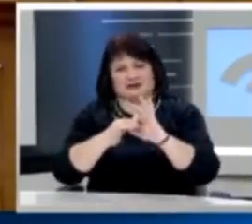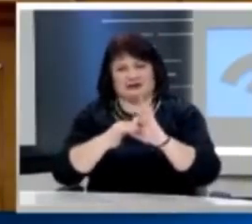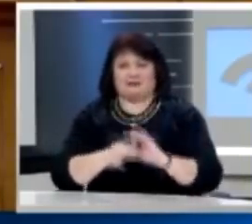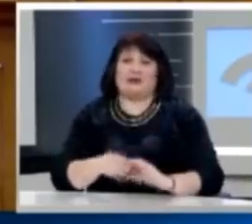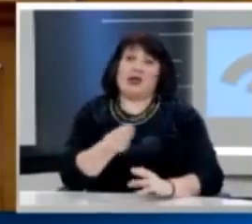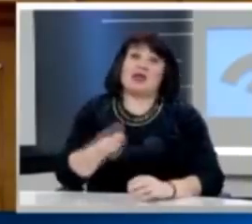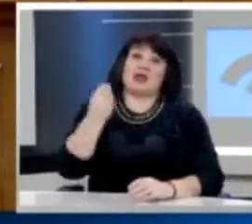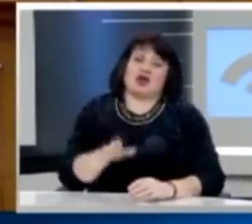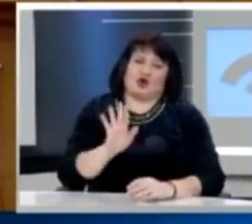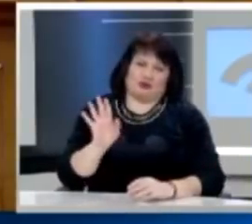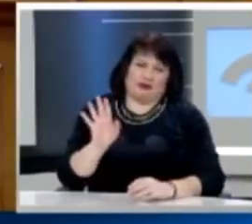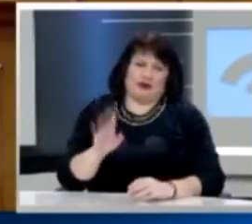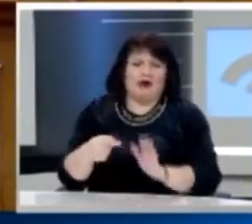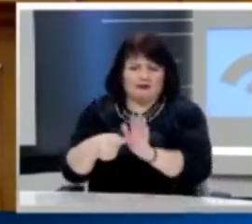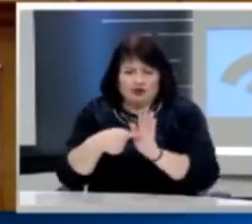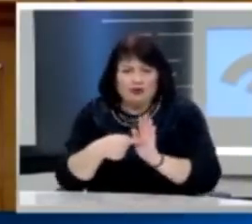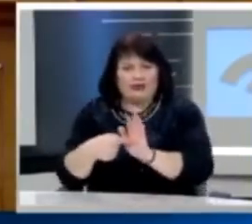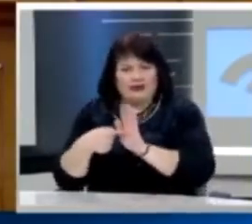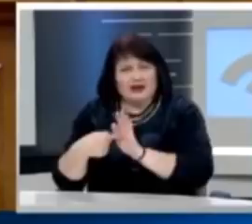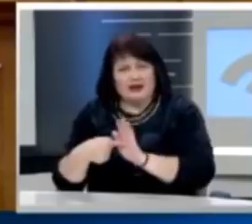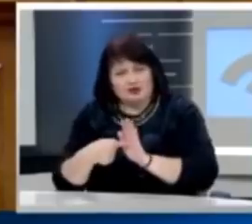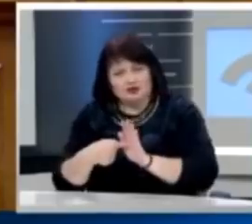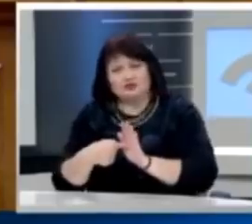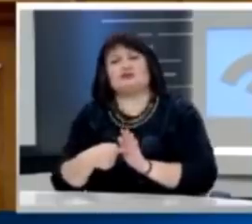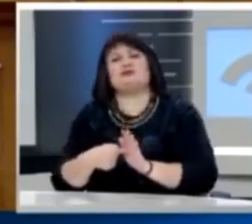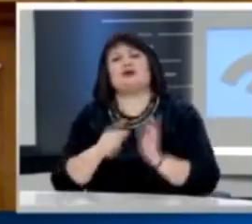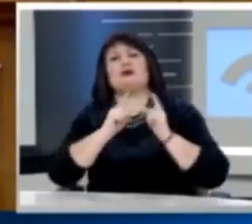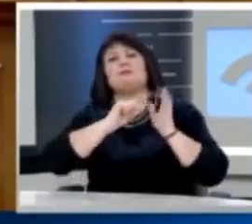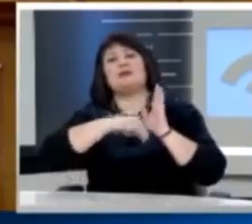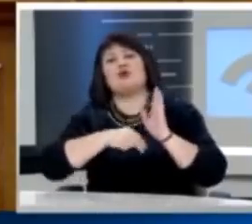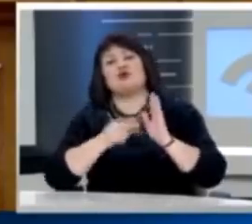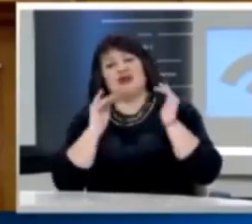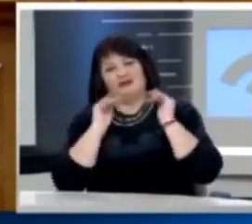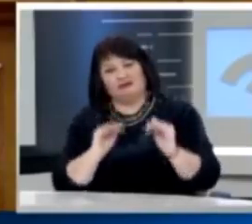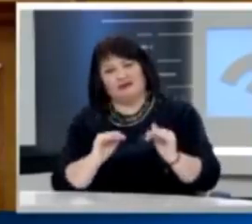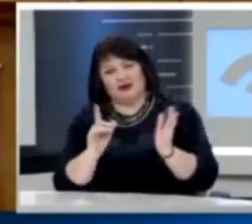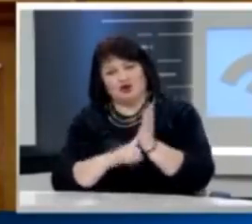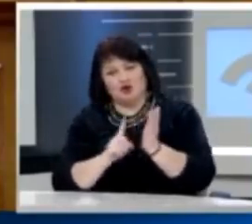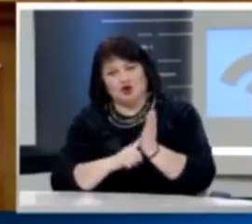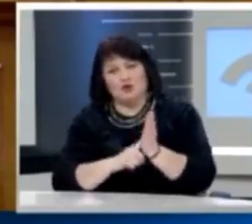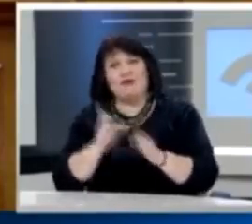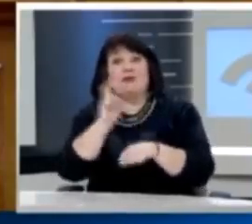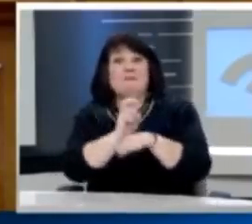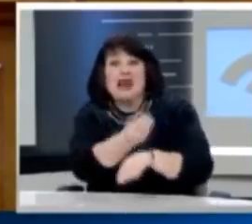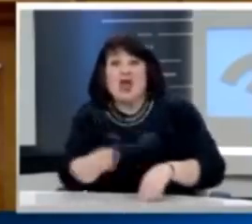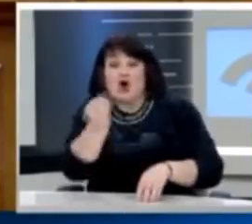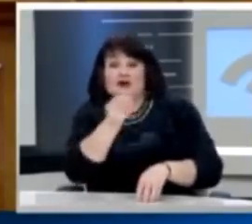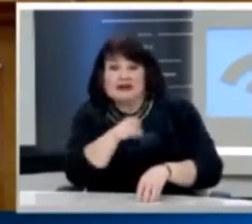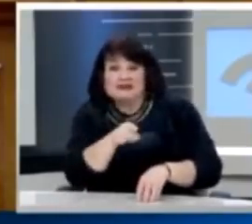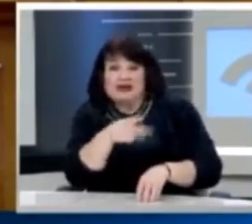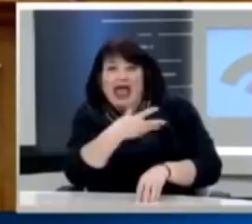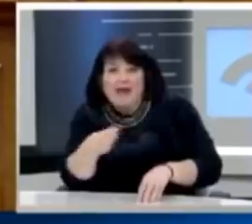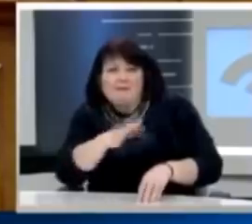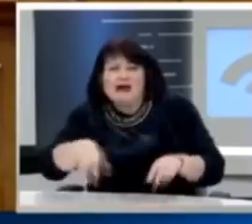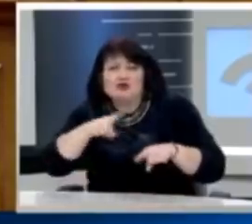κλιμακώνεται. Αυτό άλλωστε δείχνουν και η διατήρηση των μνημονιακών νόμων και τα ματωμένα πλεονάσματα και η